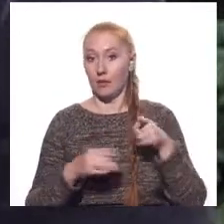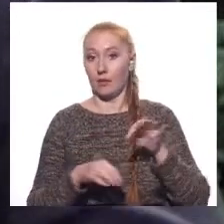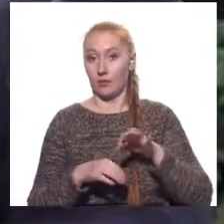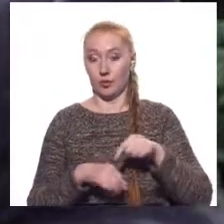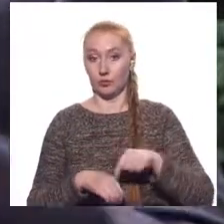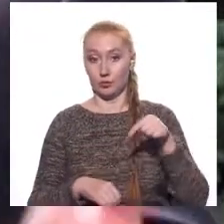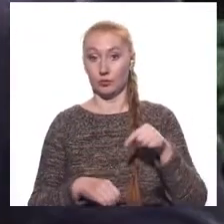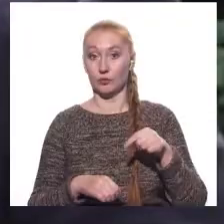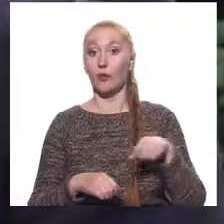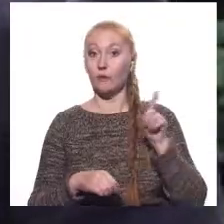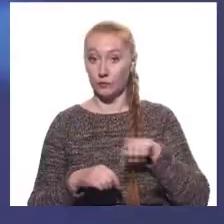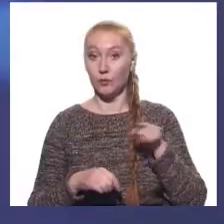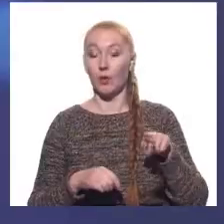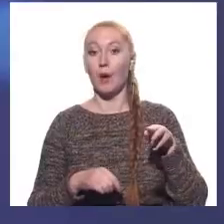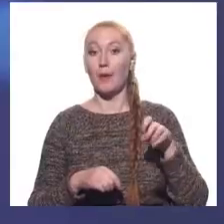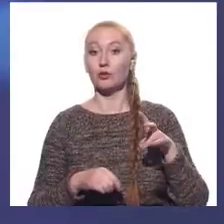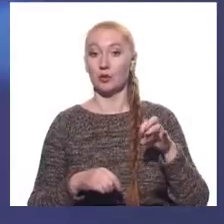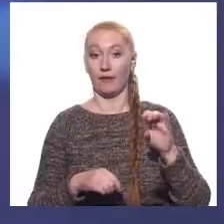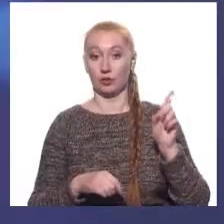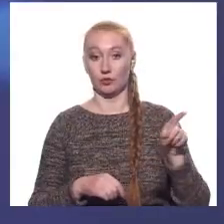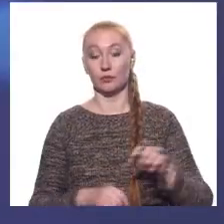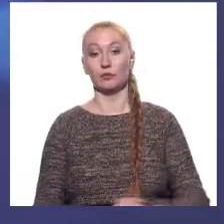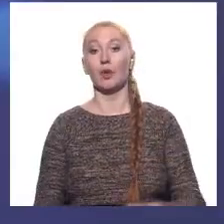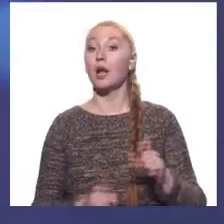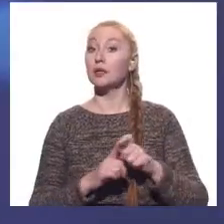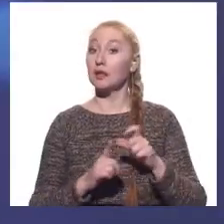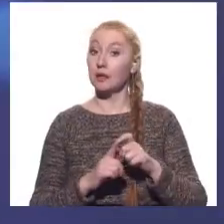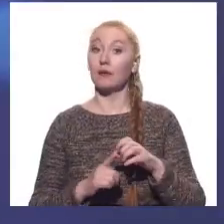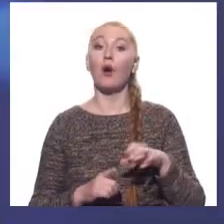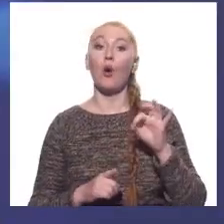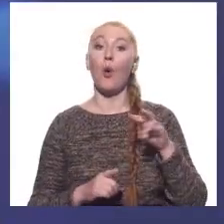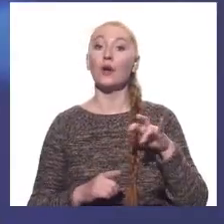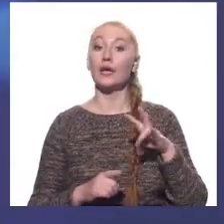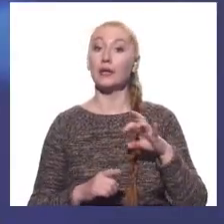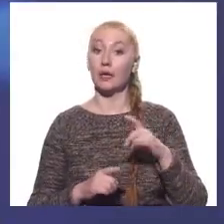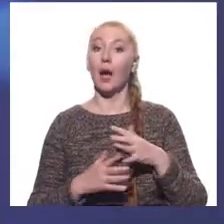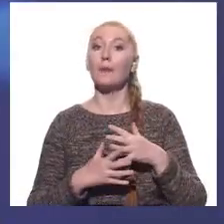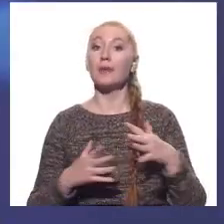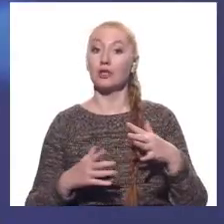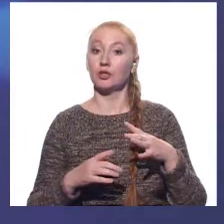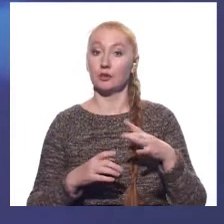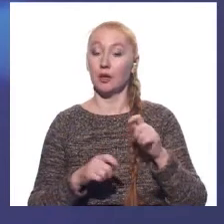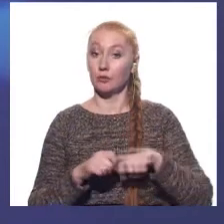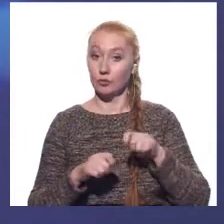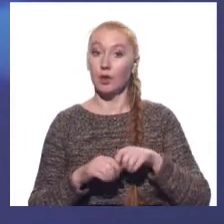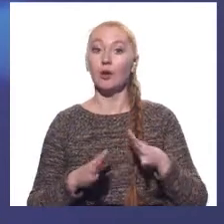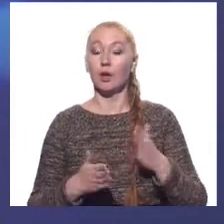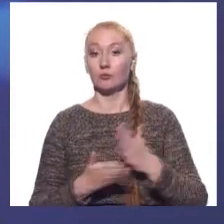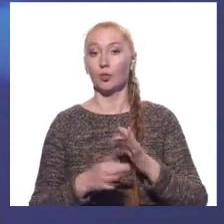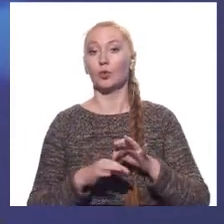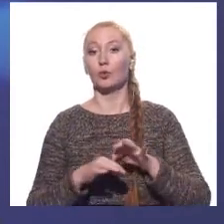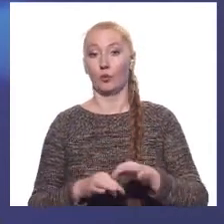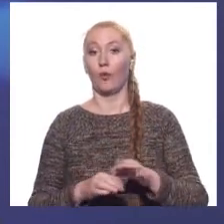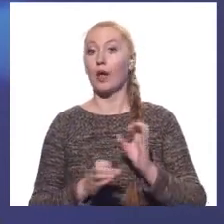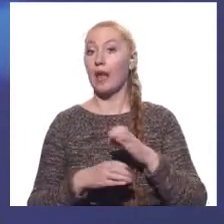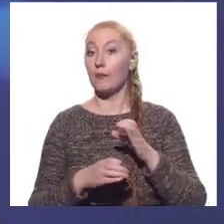симптомів, в тому числі першотравенська. За словами Святослава Олійника, більшість досліджень тепер проводитимуть